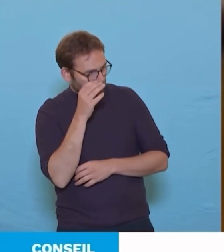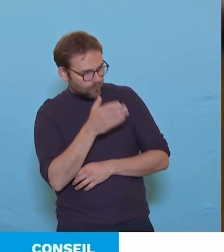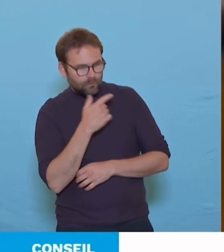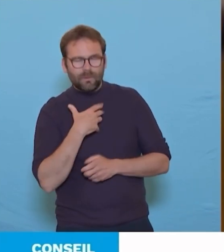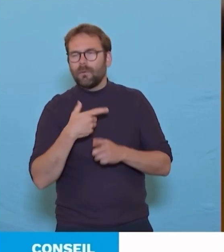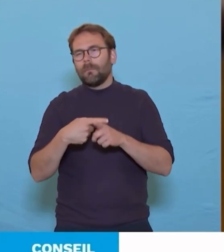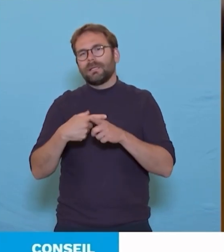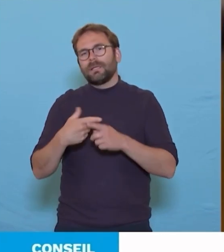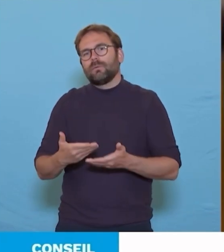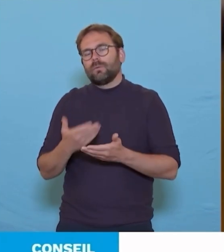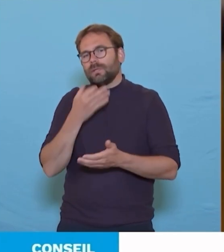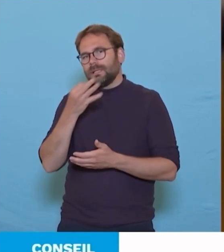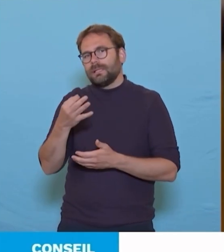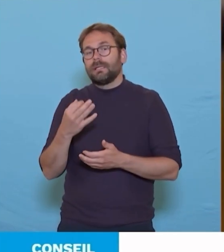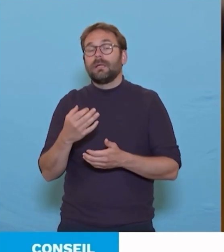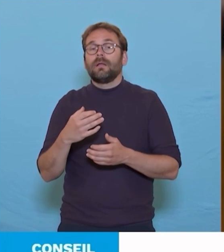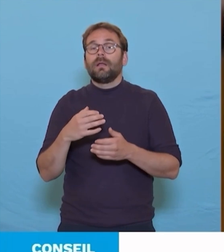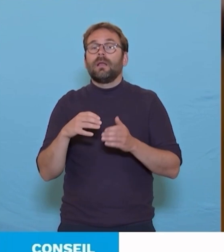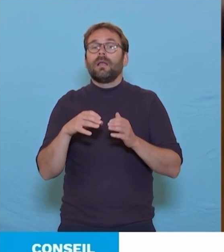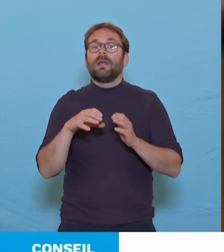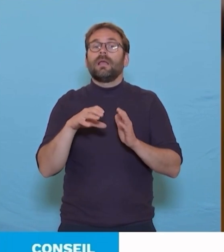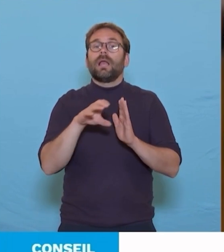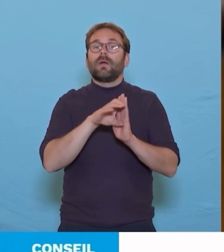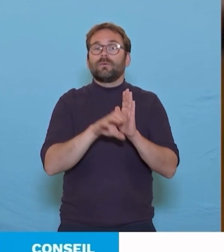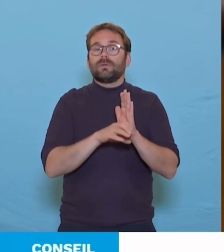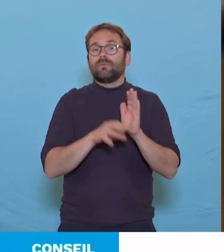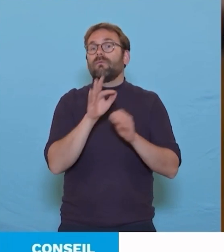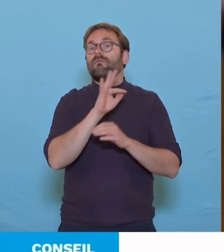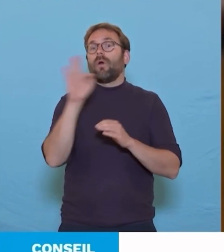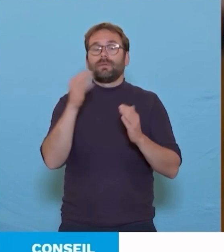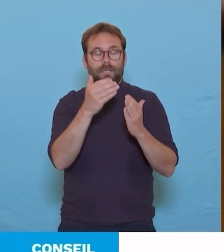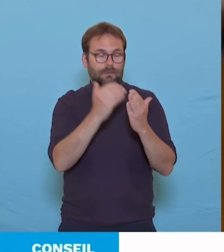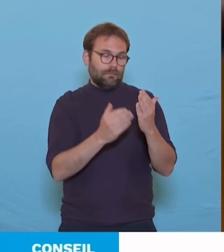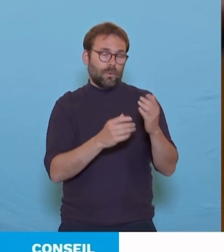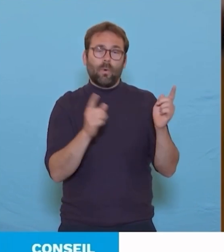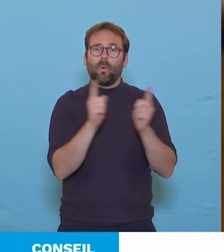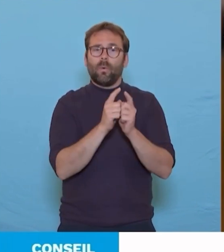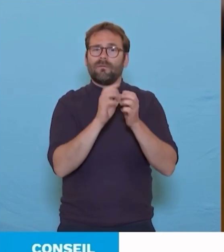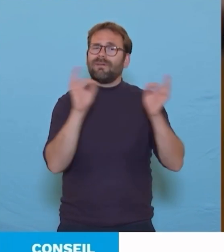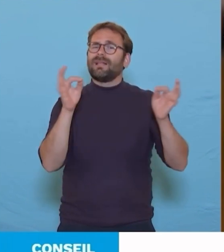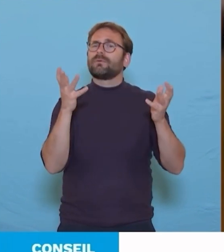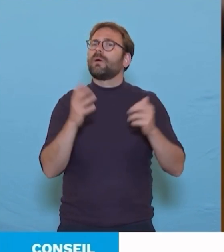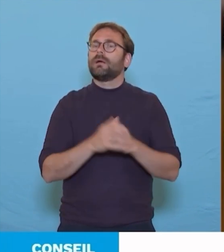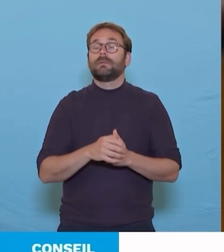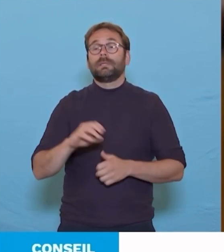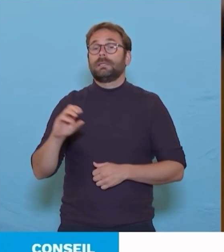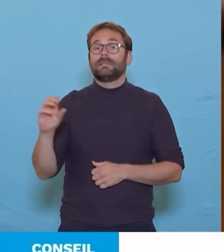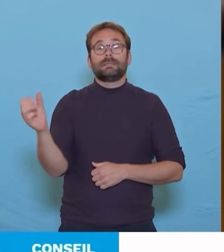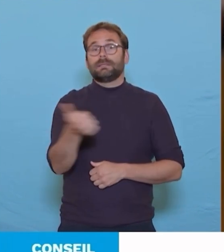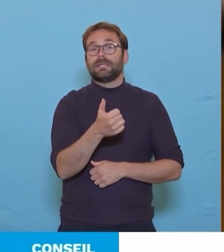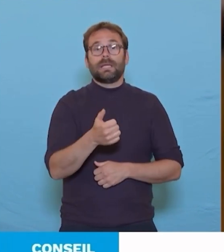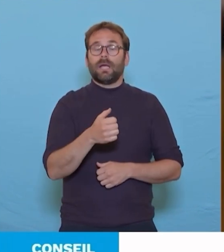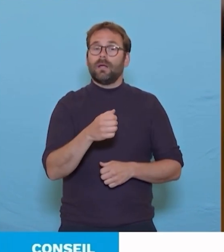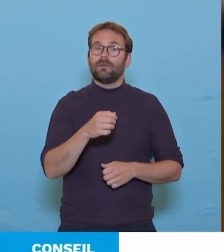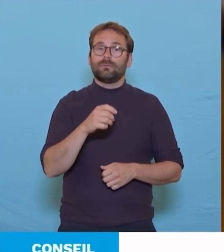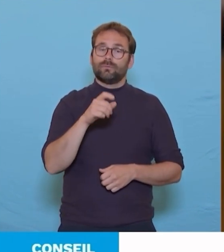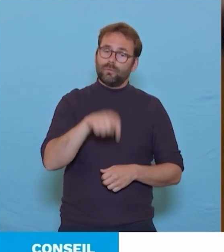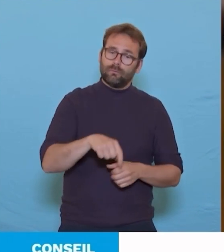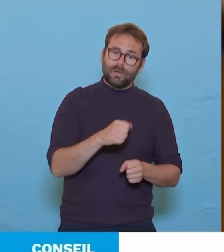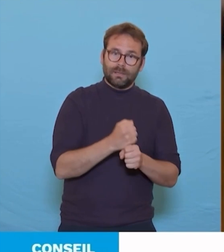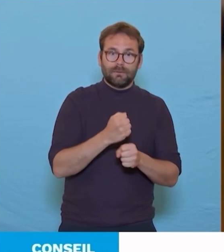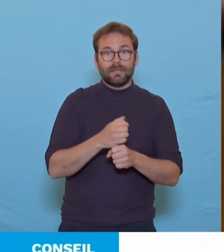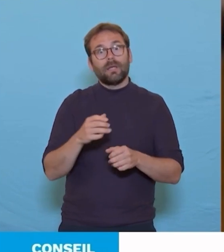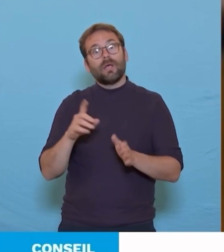vous ici un extrait de la Constitution française, et je vais être très courte. Chacun a le devoir de travailler et le droit d'obtenir un